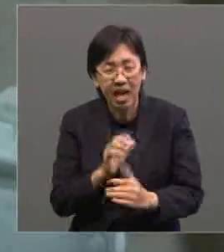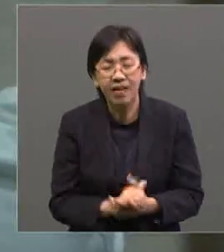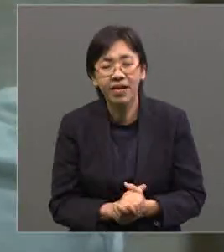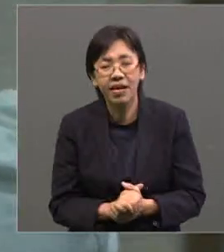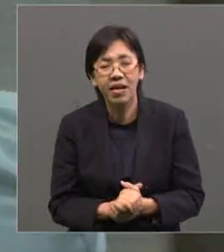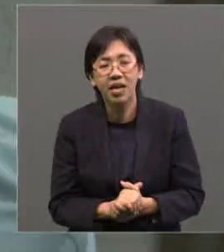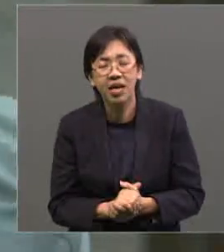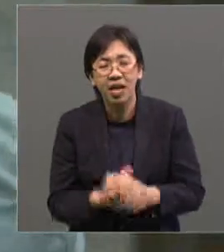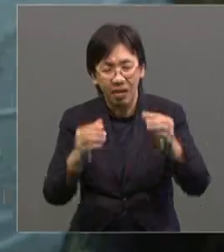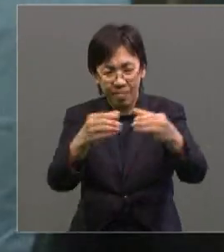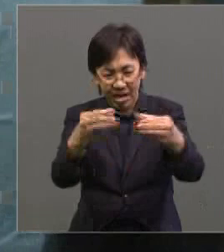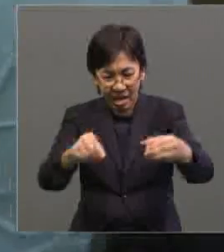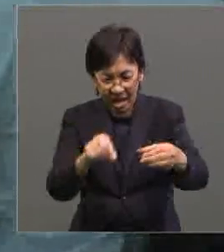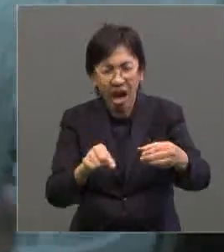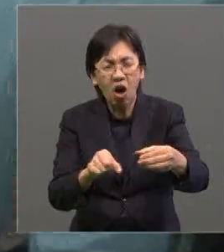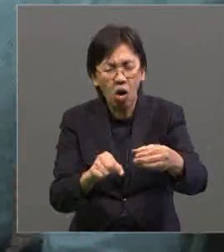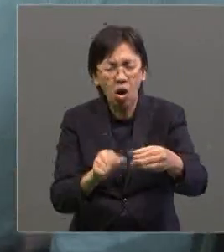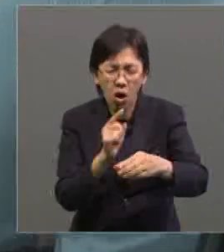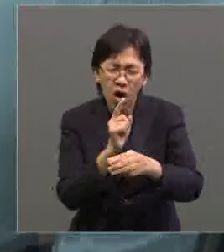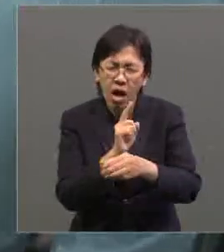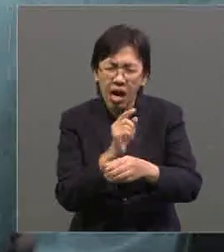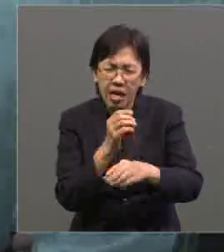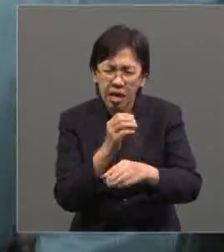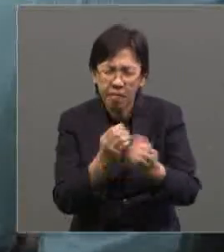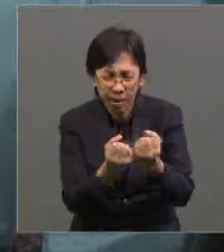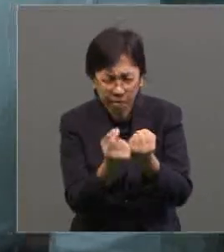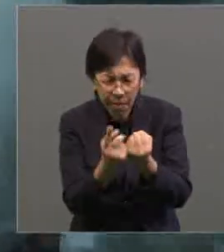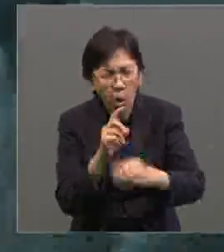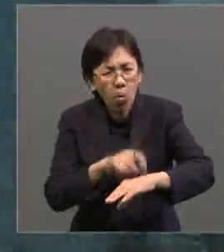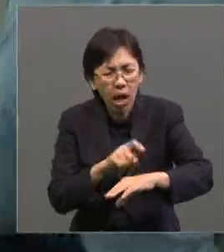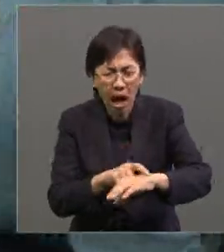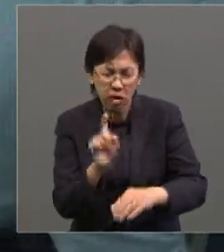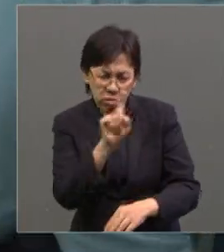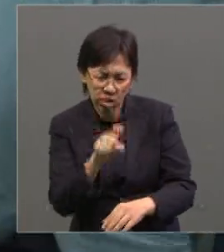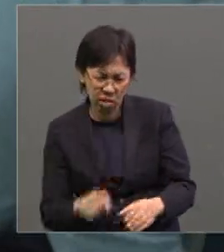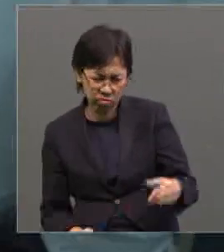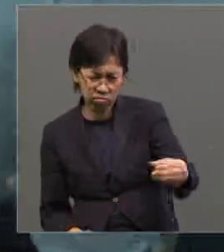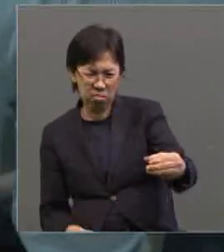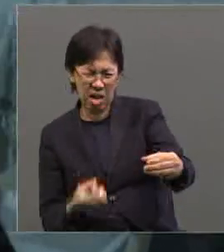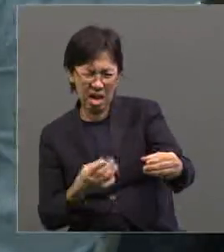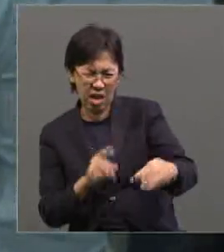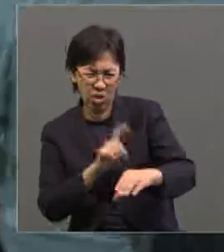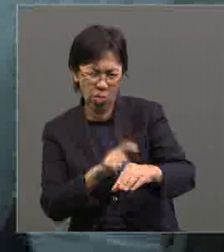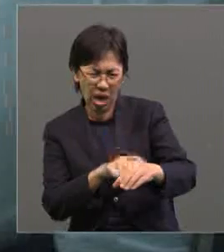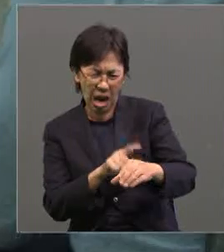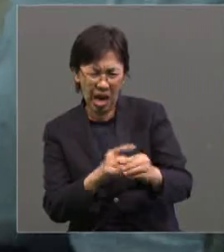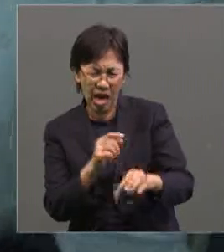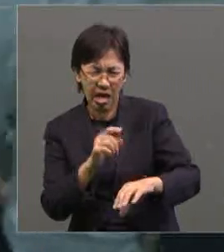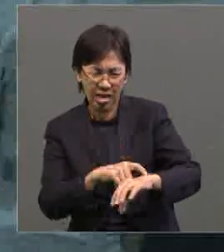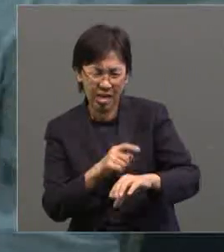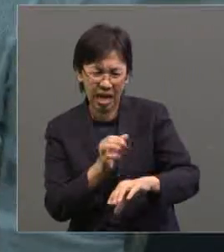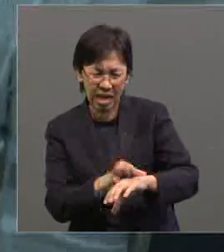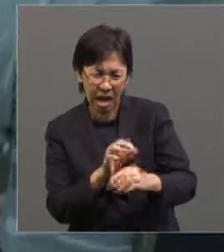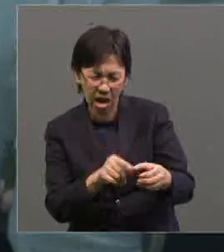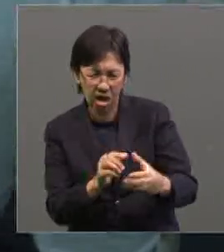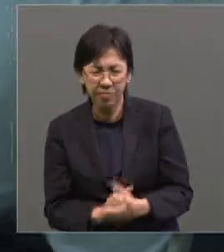นาฬิกาดิจิตอลอ่ะแล้วมันก็หันมาที่ตัวเธอจริงๆเธอบอกว่าพอเห็นแล้วเนี่ยมันก็เอ๊ะอยู่เหมือนกันผิดสังเกตอยู่เหมือนกันเอา